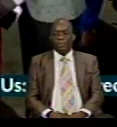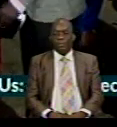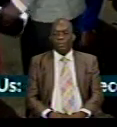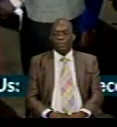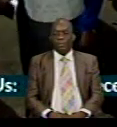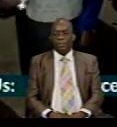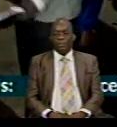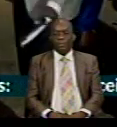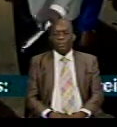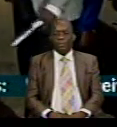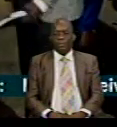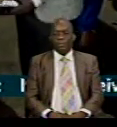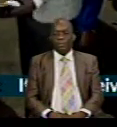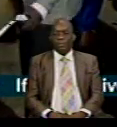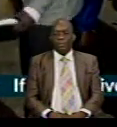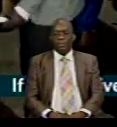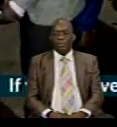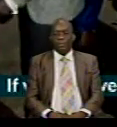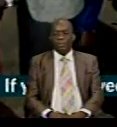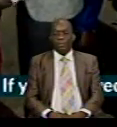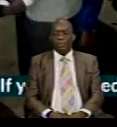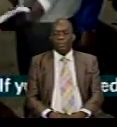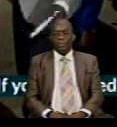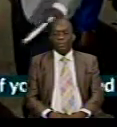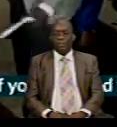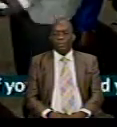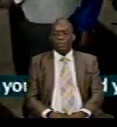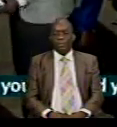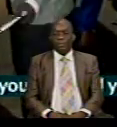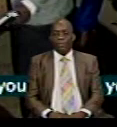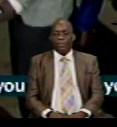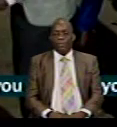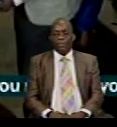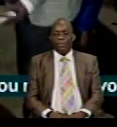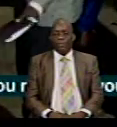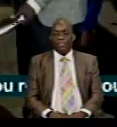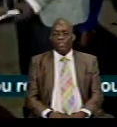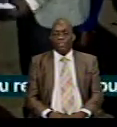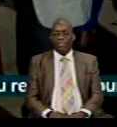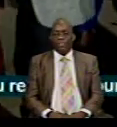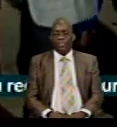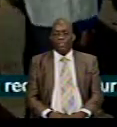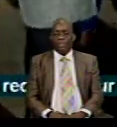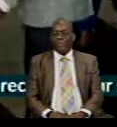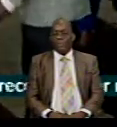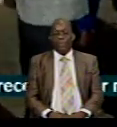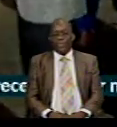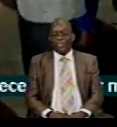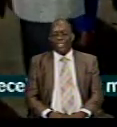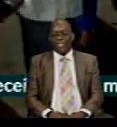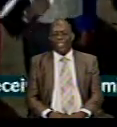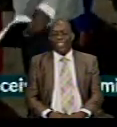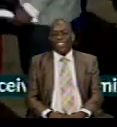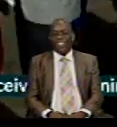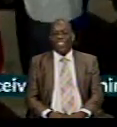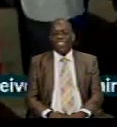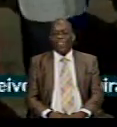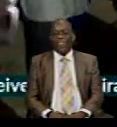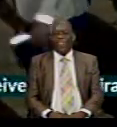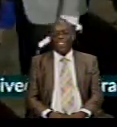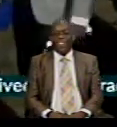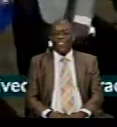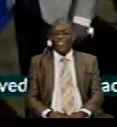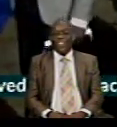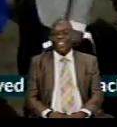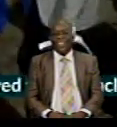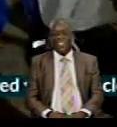Sa belle-fille dit qu'elle était surprise avant d'ouvrir les yeux. Son beau-père dansait déjà partout. Et comme il danse, Dieu l'a délivré et ça